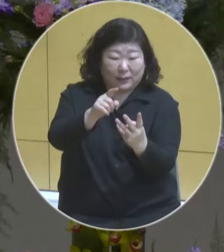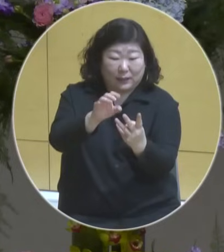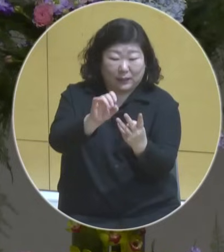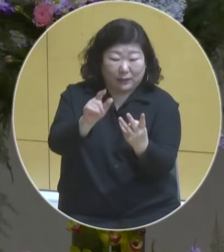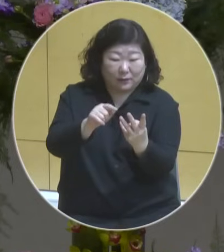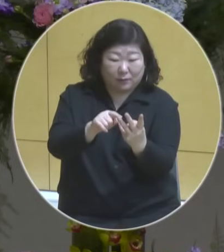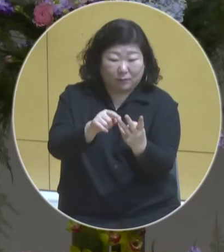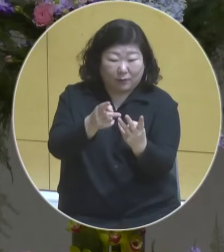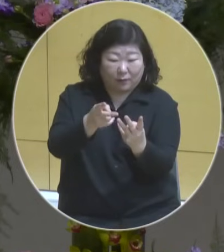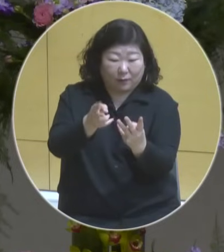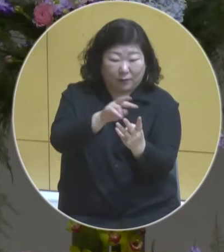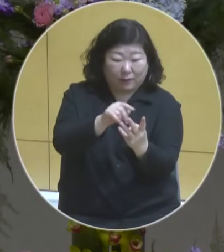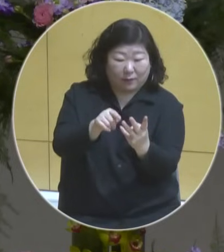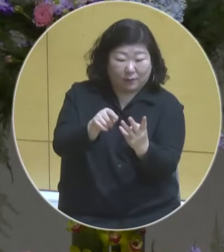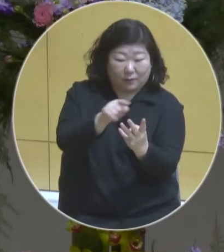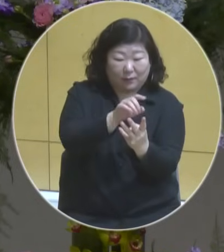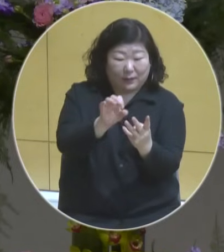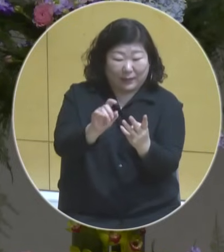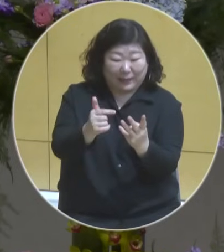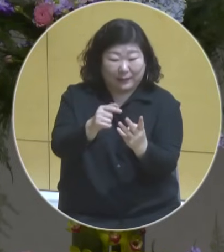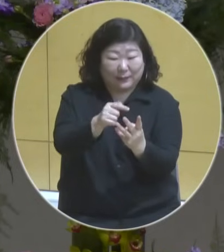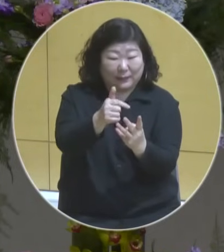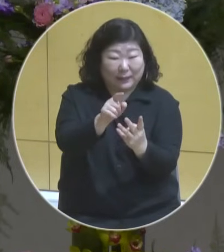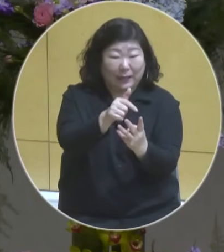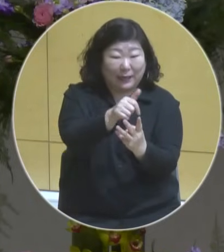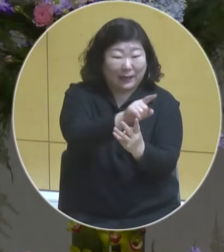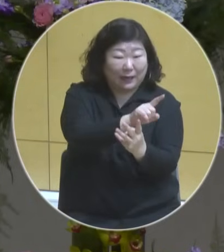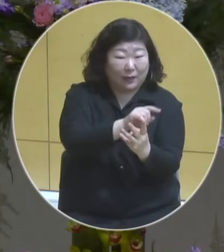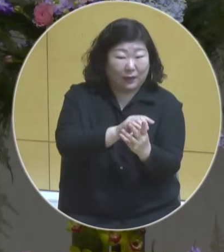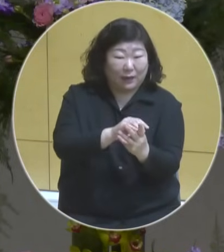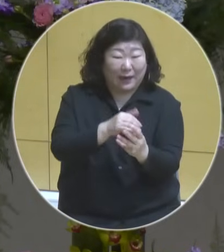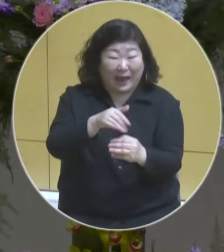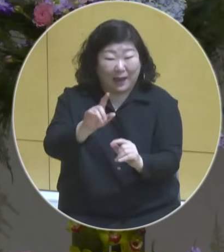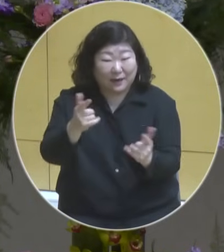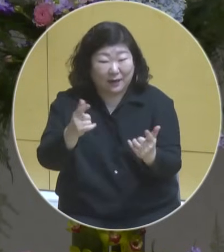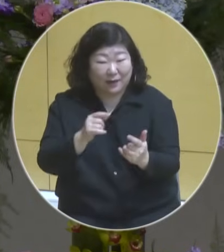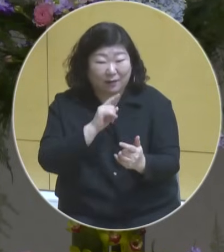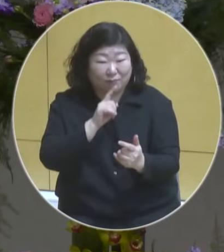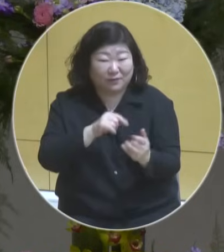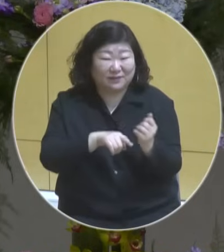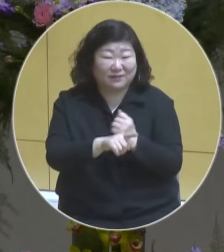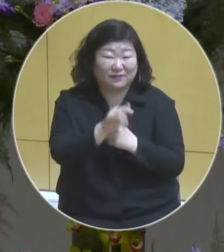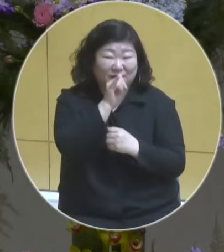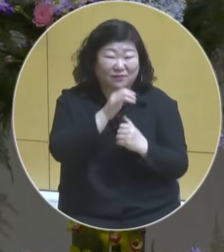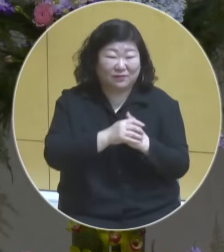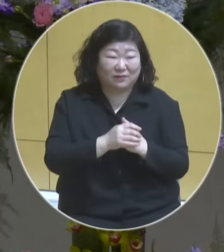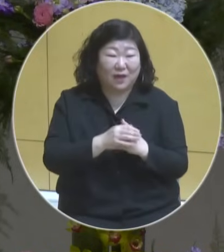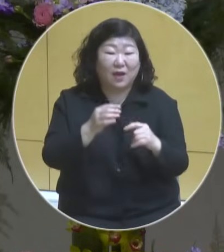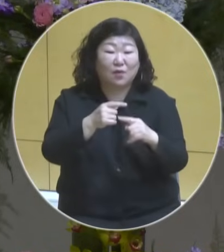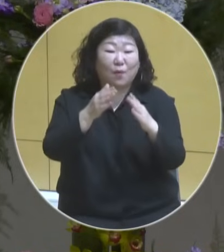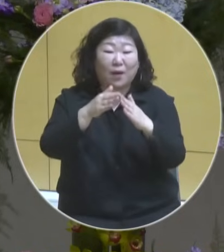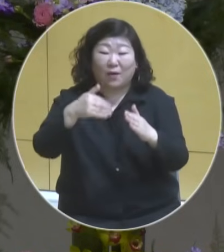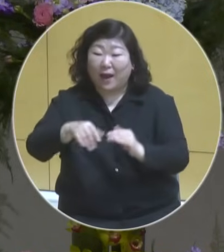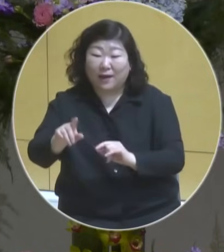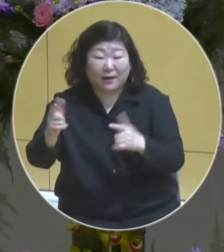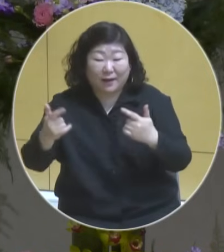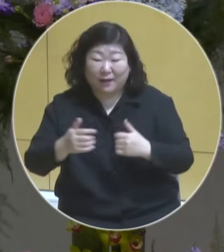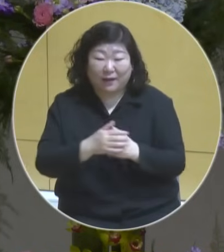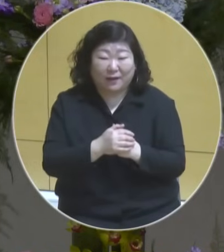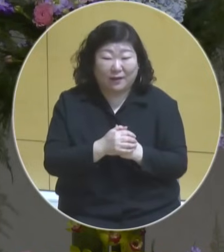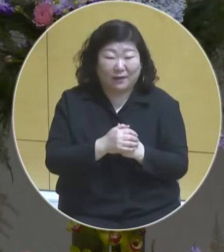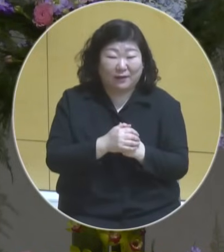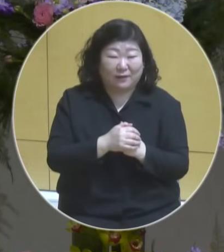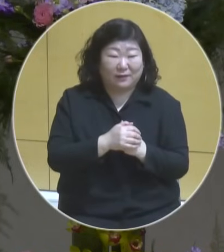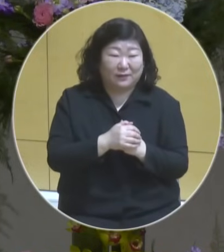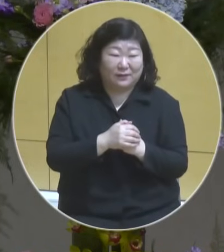그러니까 이게 교회에서 세상으로 안 나가 이렇게 돼야 되는데 교회로 안 나가 이렇게 돼이 가난